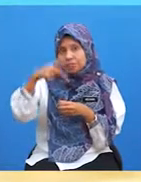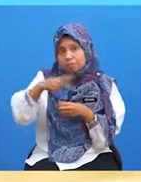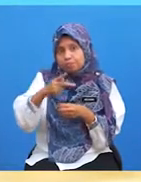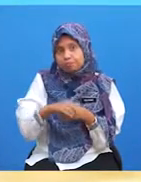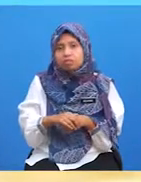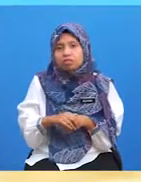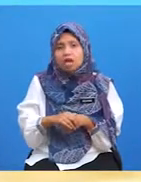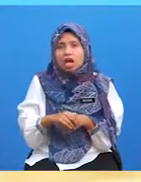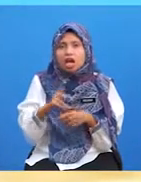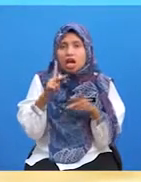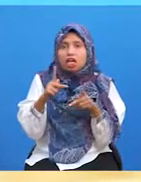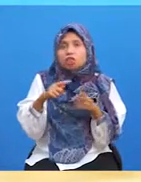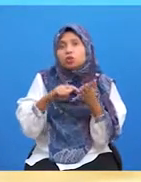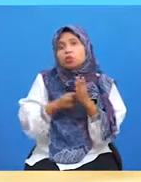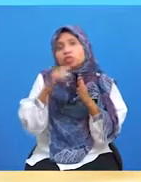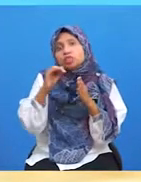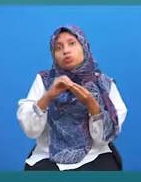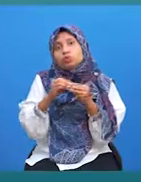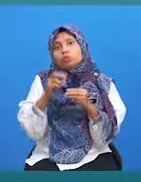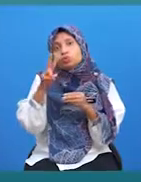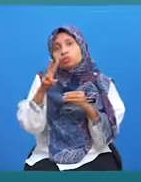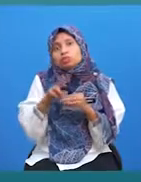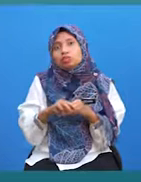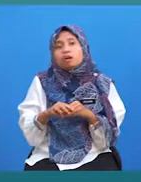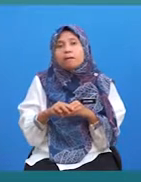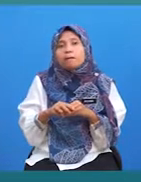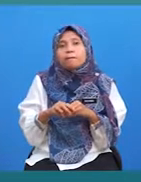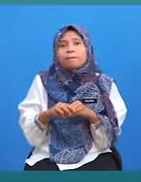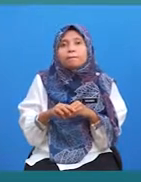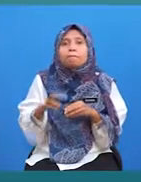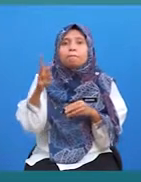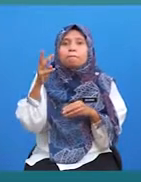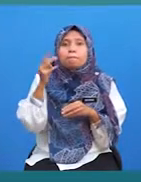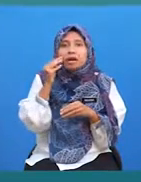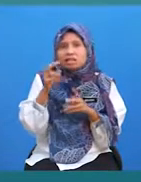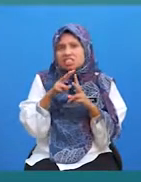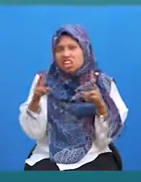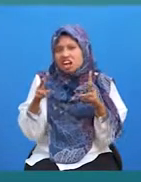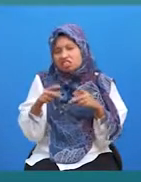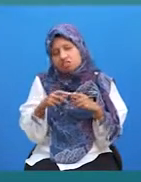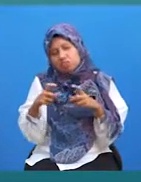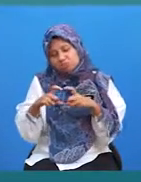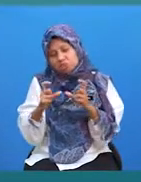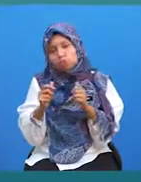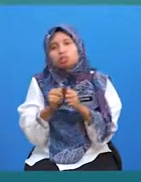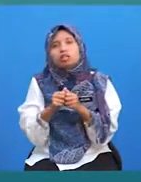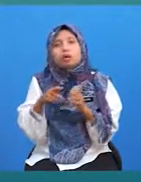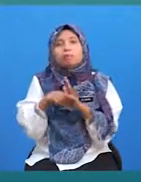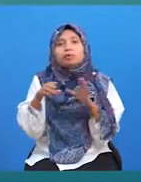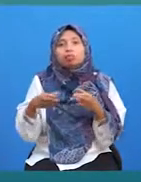Manakala kata kunci yang kedua pula ialah Maria sangat kecewa dengan perbuatan Latifah